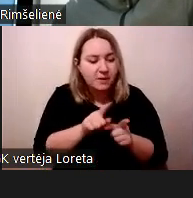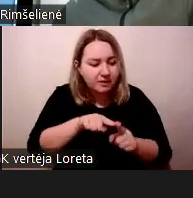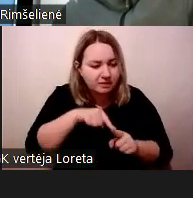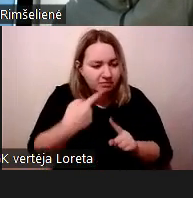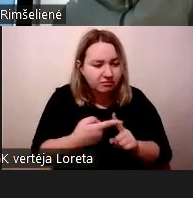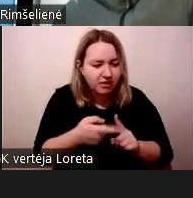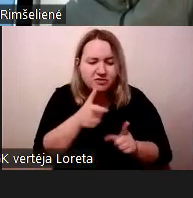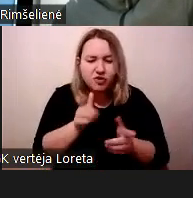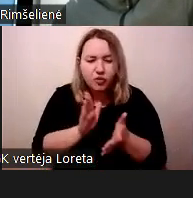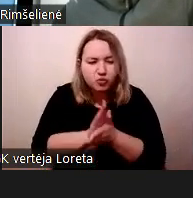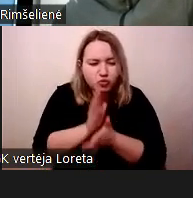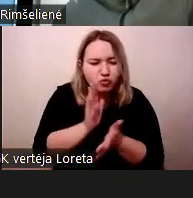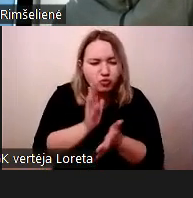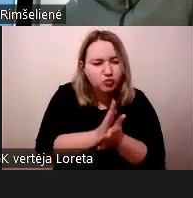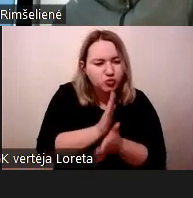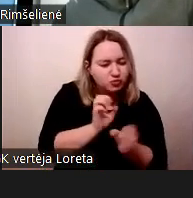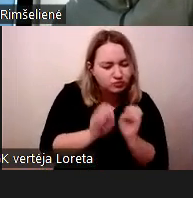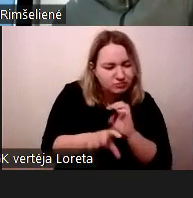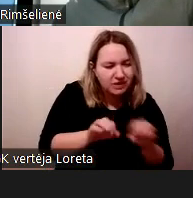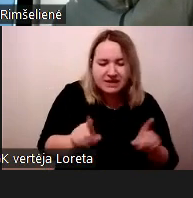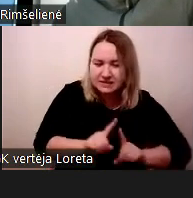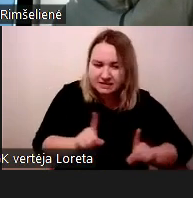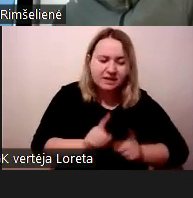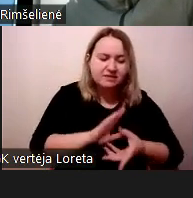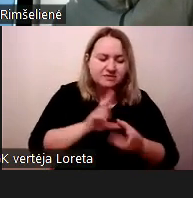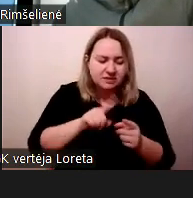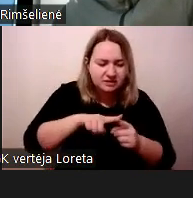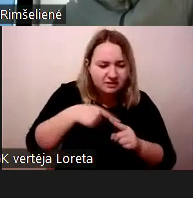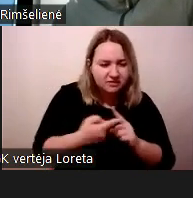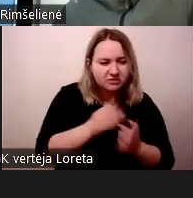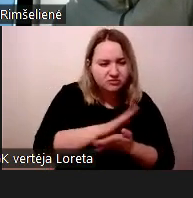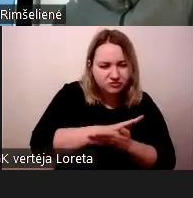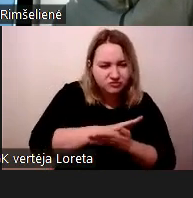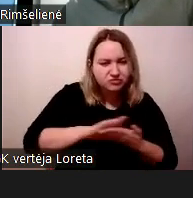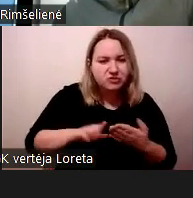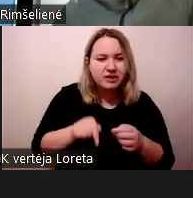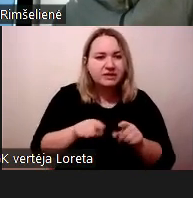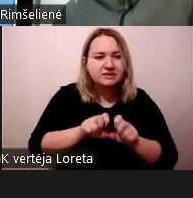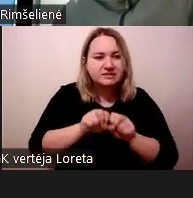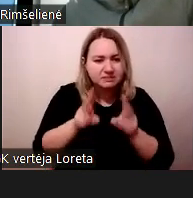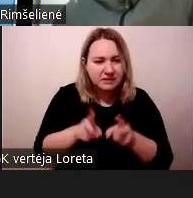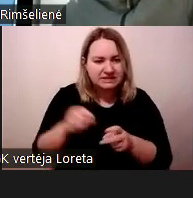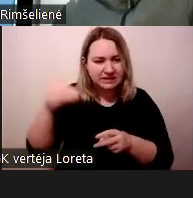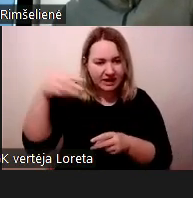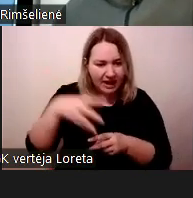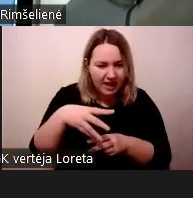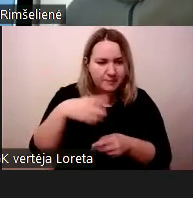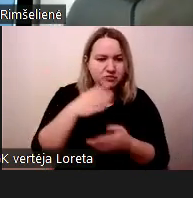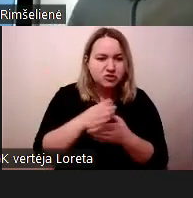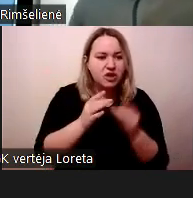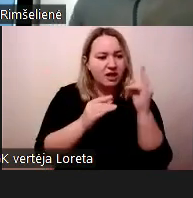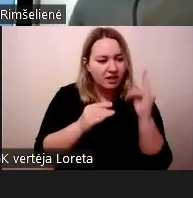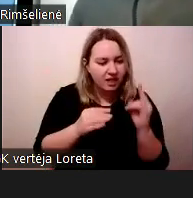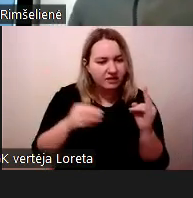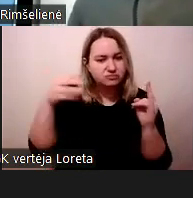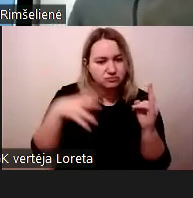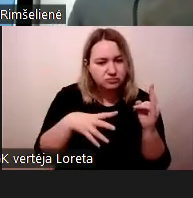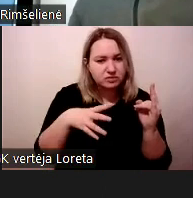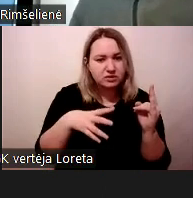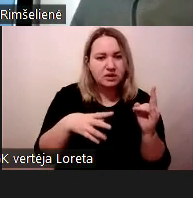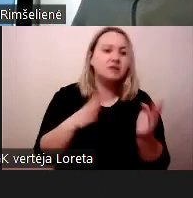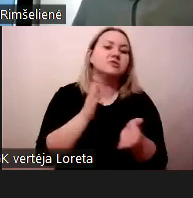jokių šiukšlių nėra, jokių nereikalingų daiktų. Ten yra padėta specialiai lempa, ten prie tokio lango, ten šviesa iš kairės